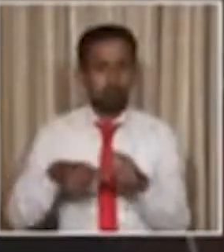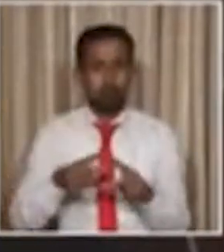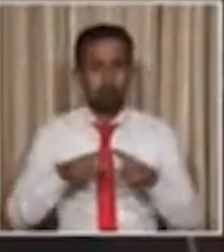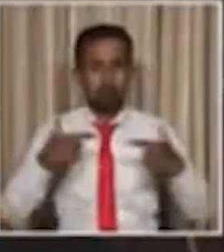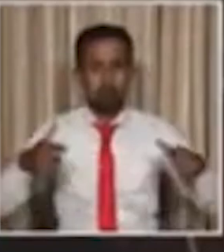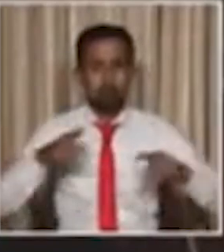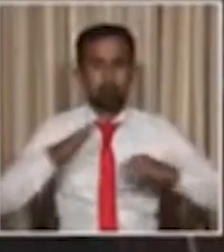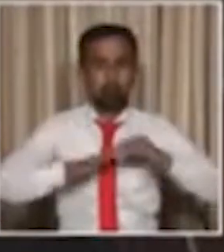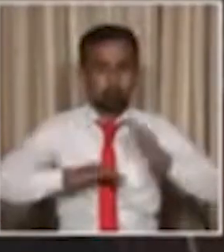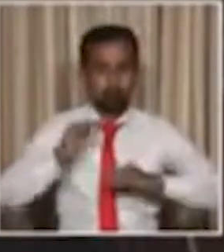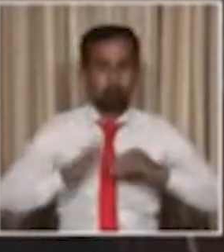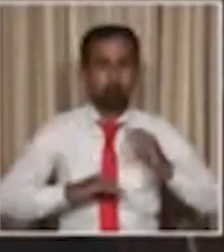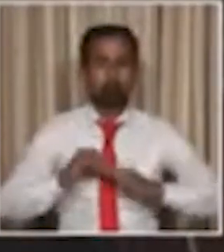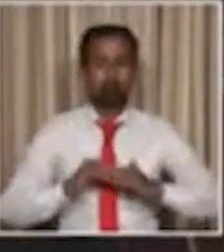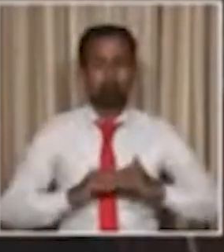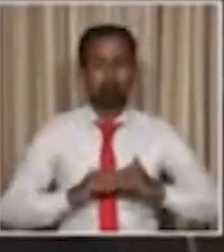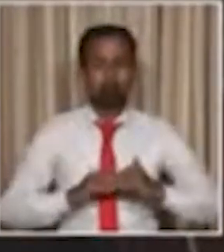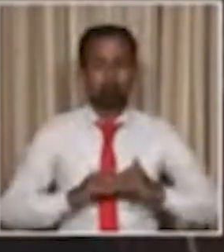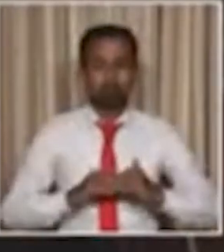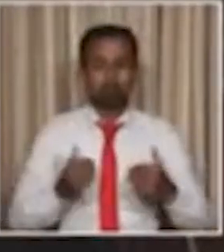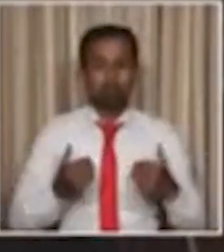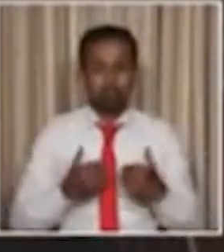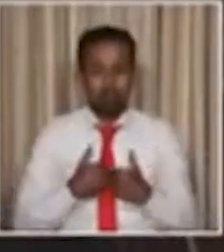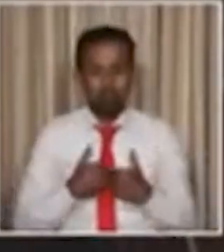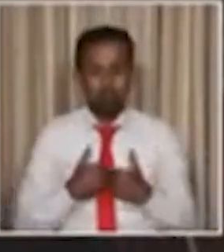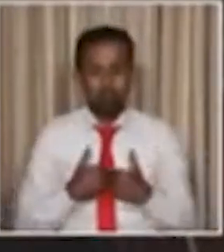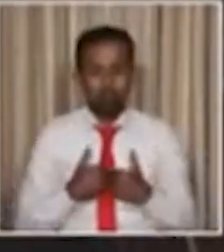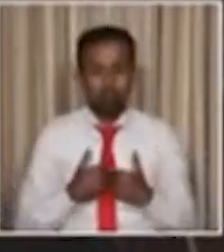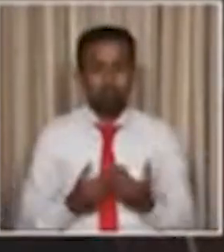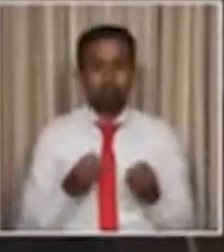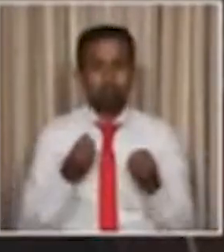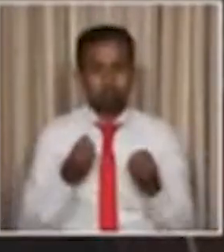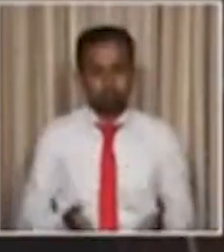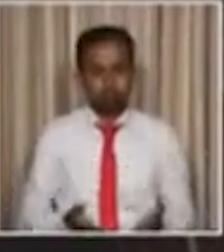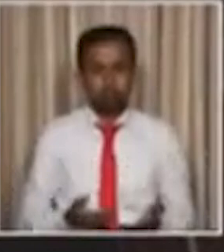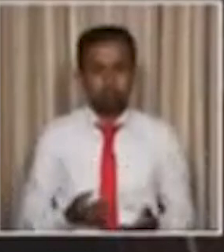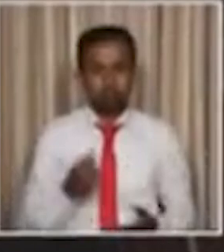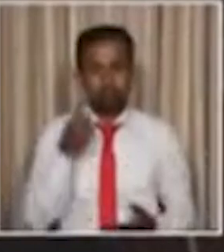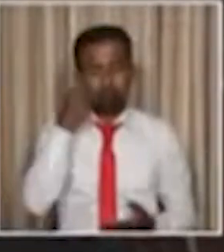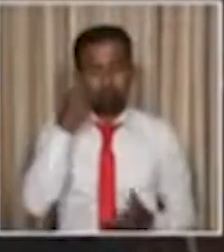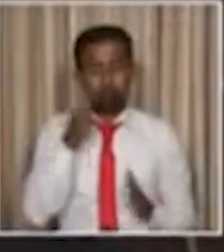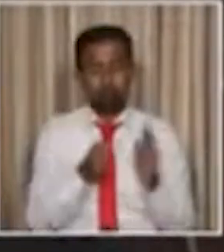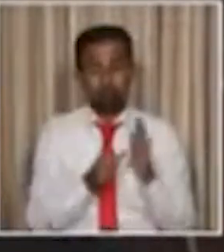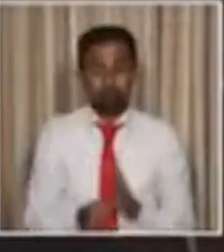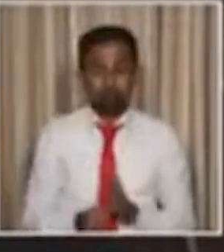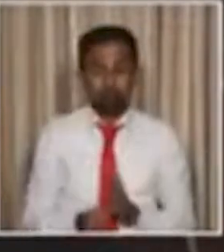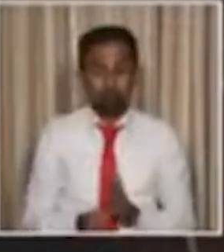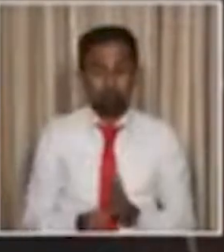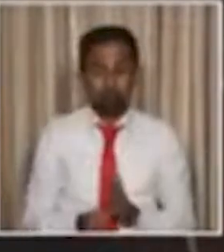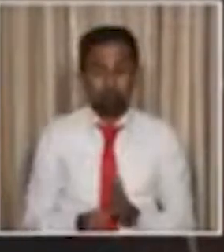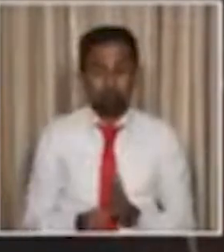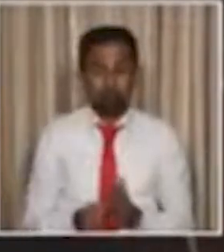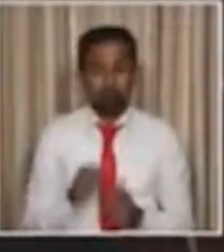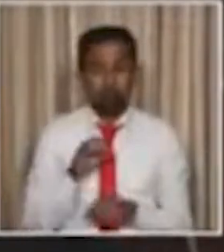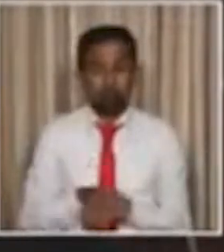භාෂා භාවිතයේම එක්තරා ආකාරයකට අපේ මේ බංකොලොත් හීන දීන පරාදීන තත්වය නිශ්චය